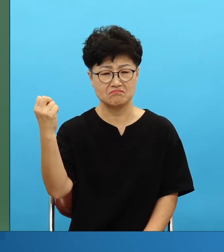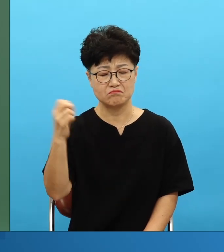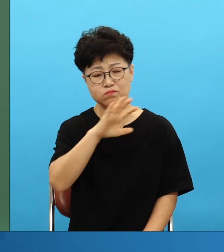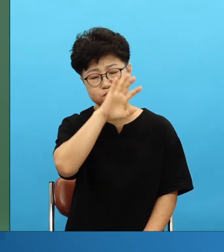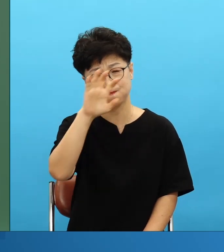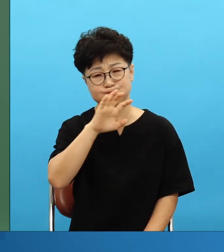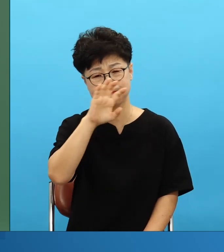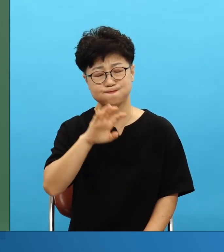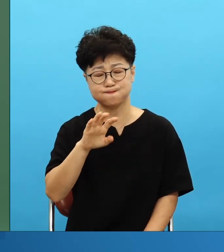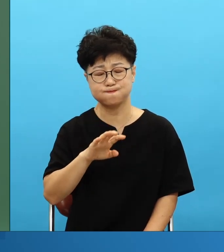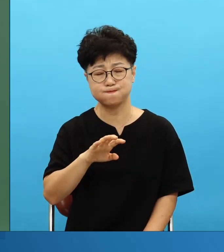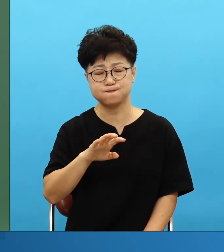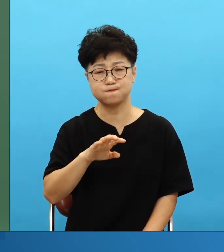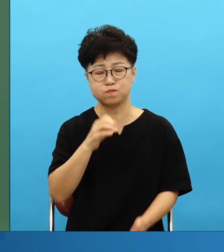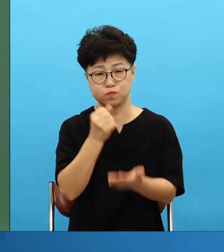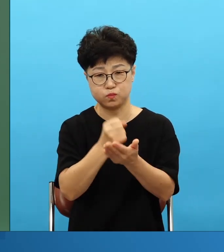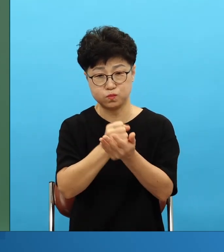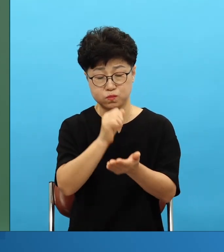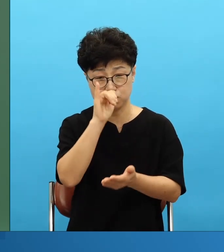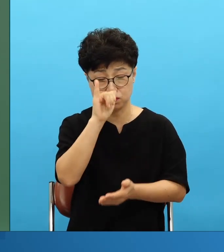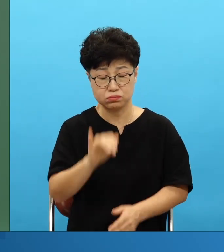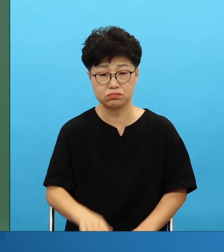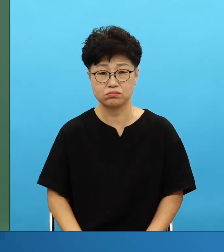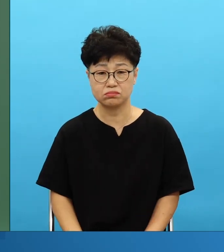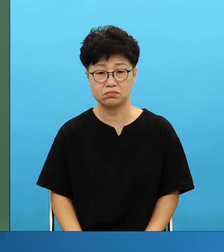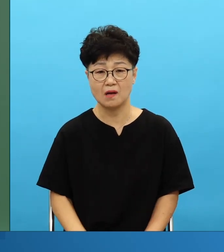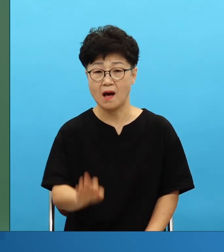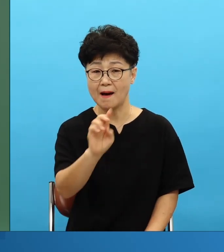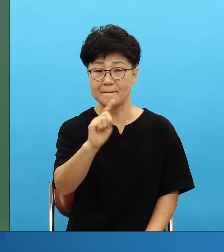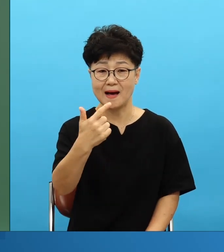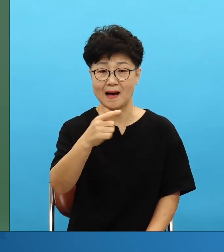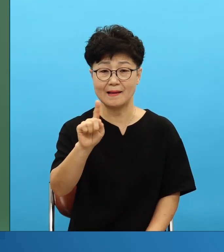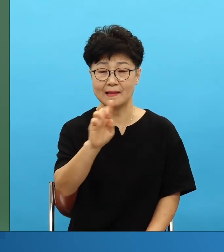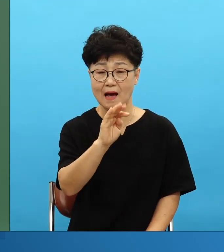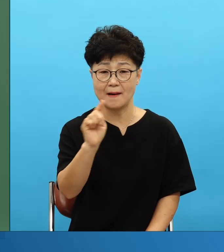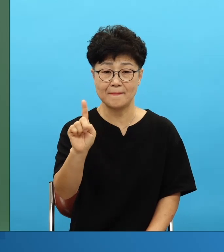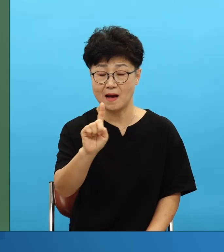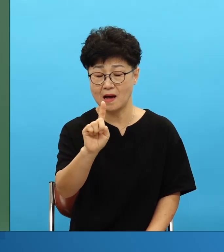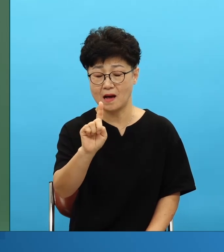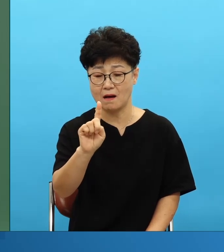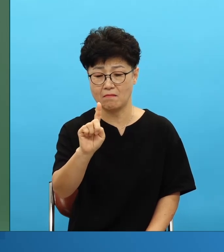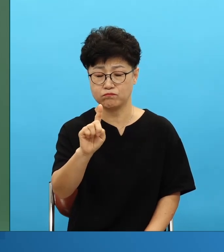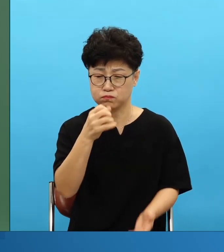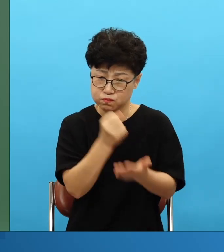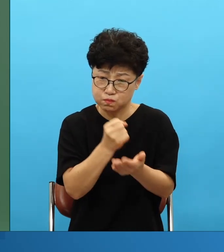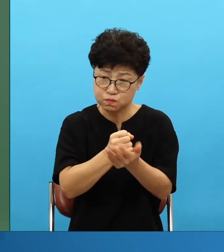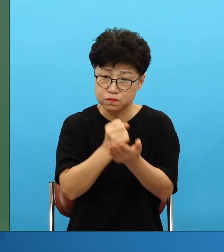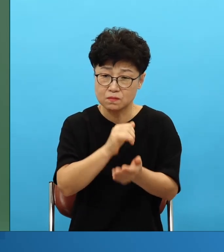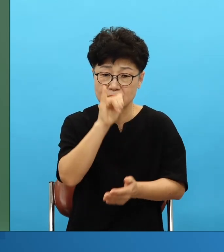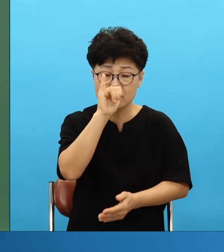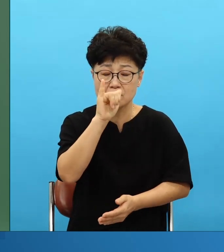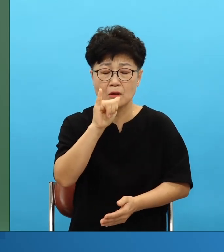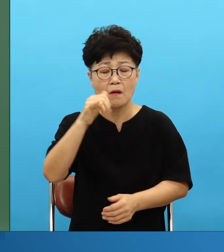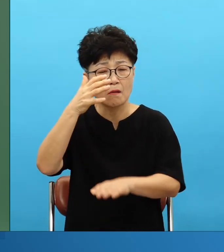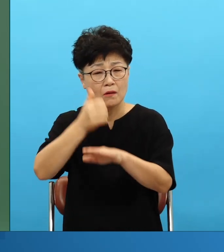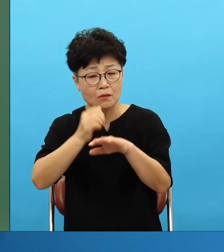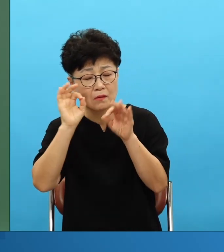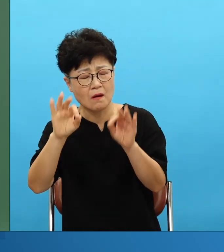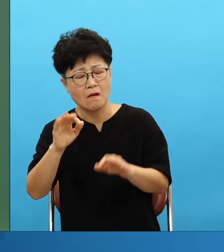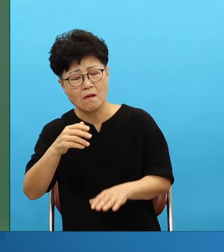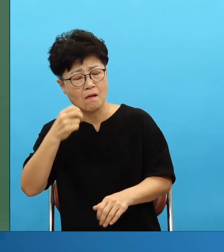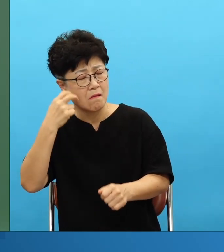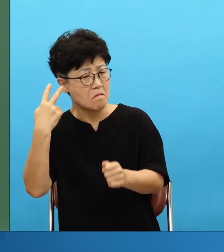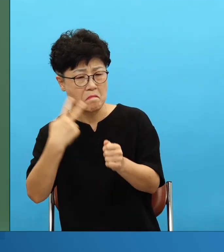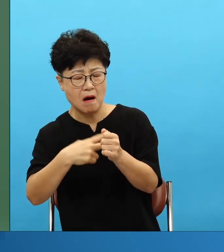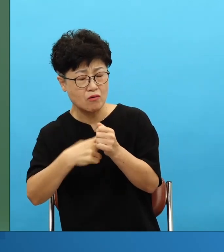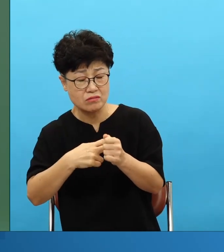in Galatia. 심지어 바나바도 와서 했대. Even Barnabas came and said 바울은 너무 something. 기가 차가지고 And so Paul was so exasperated. 그 사람들이